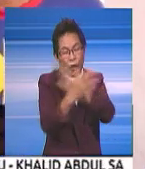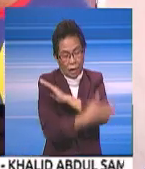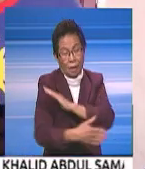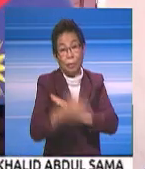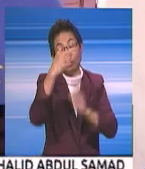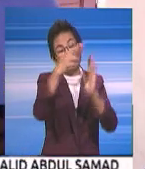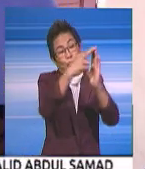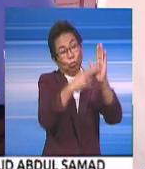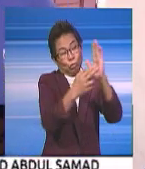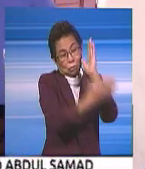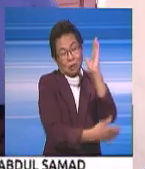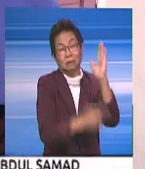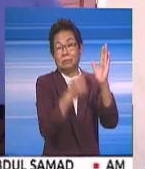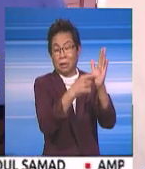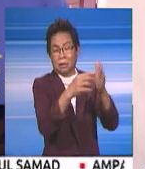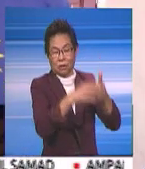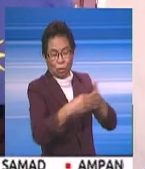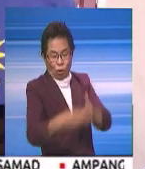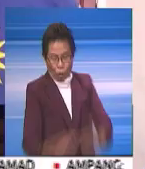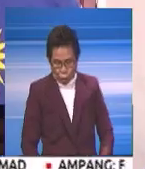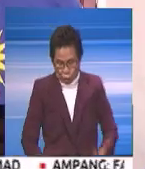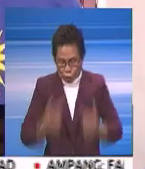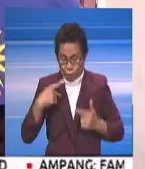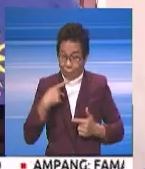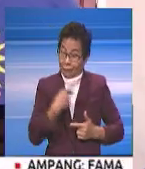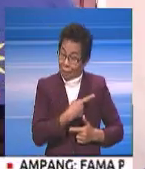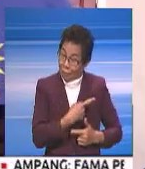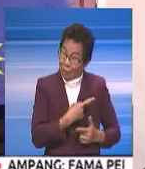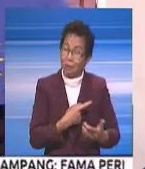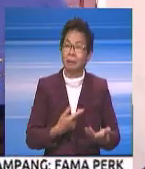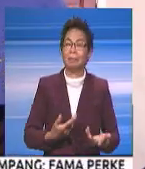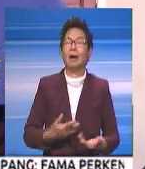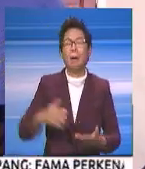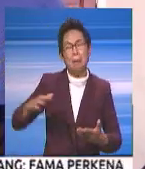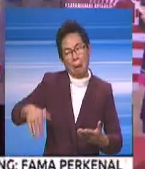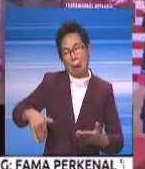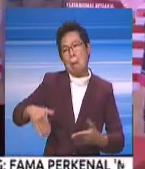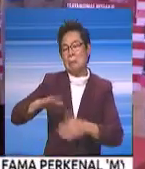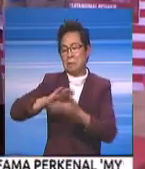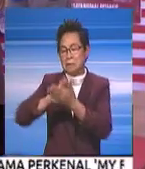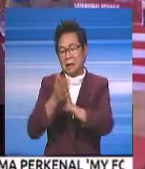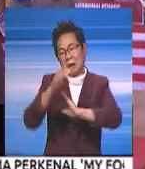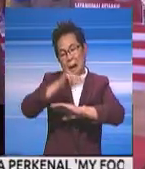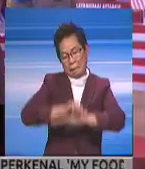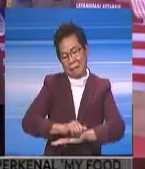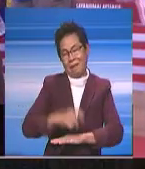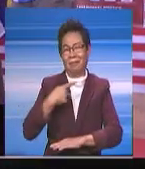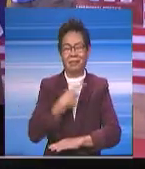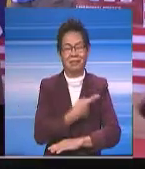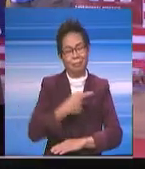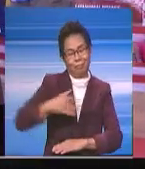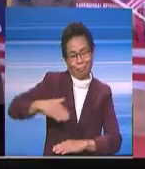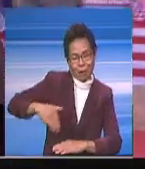tonggak kepada kehidupan kita semua yang boleh menjadi amalan kepada kita.